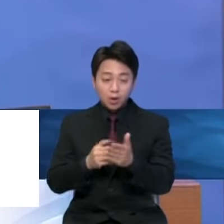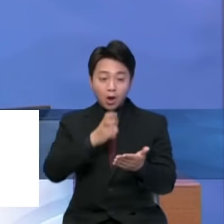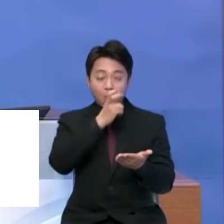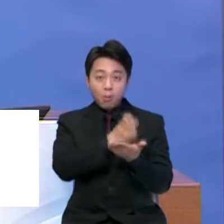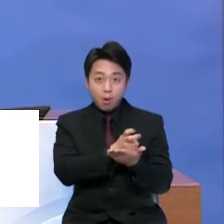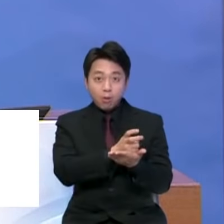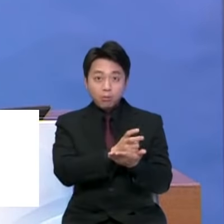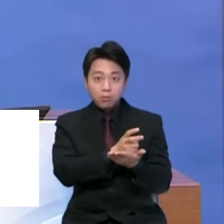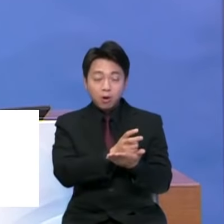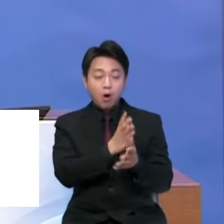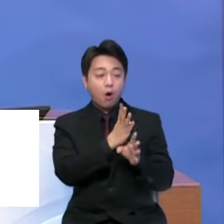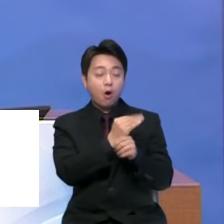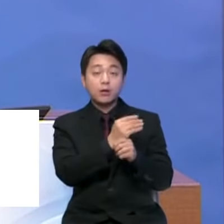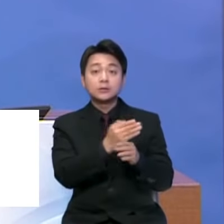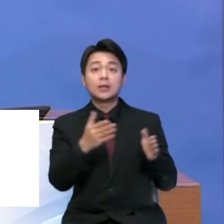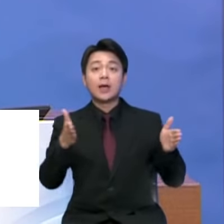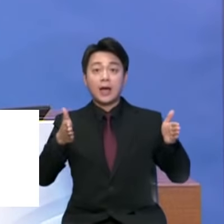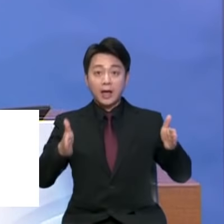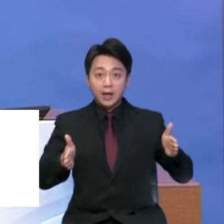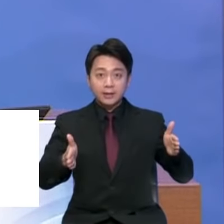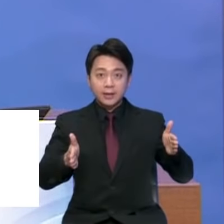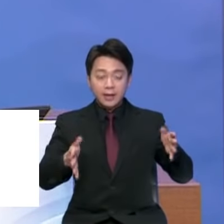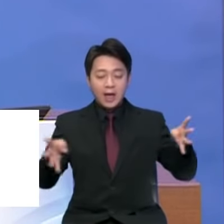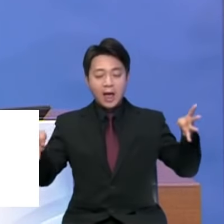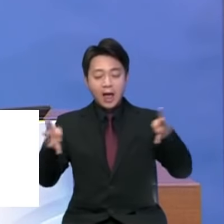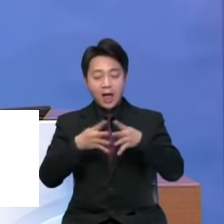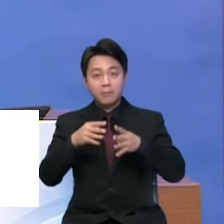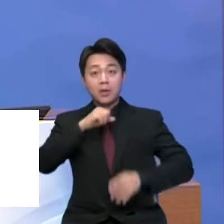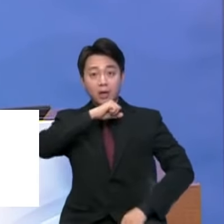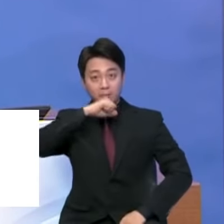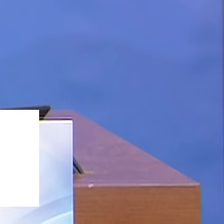처리했습니다. 6년 만의 일인 것입니다.